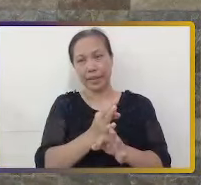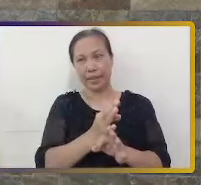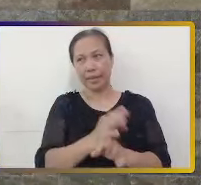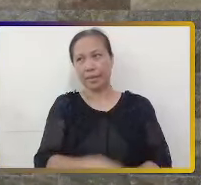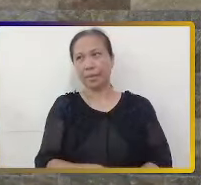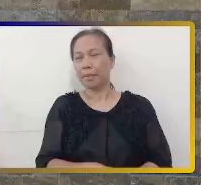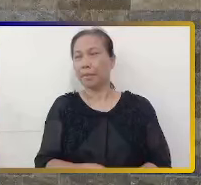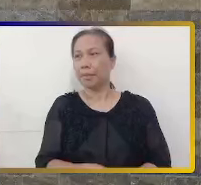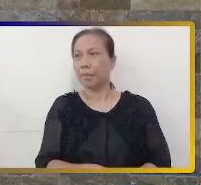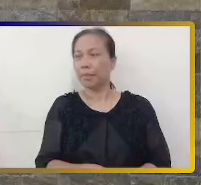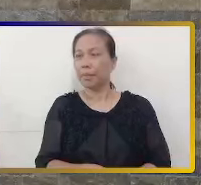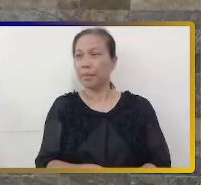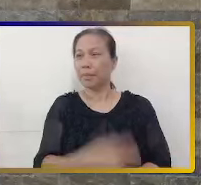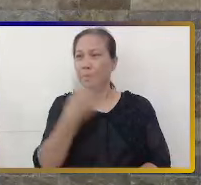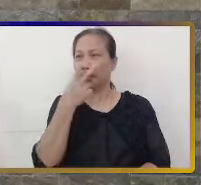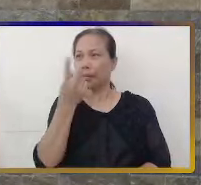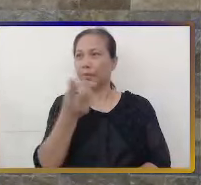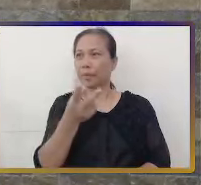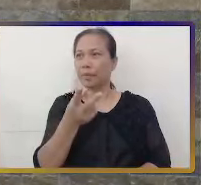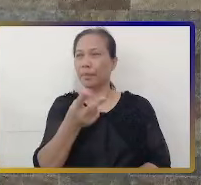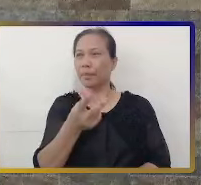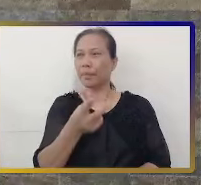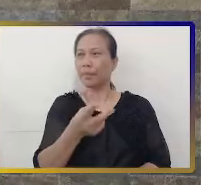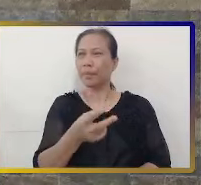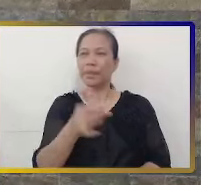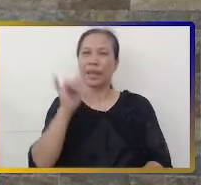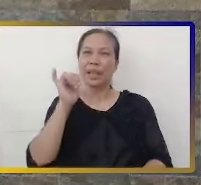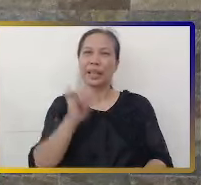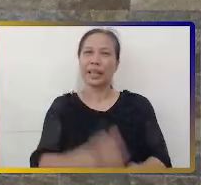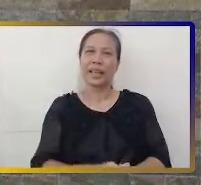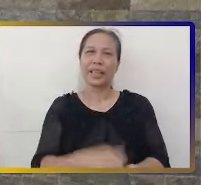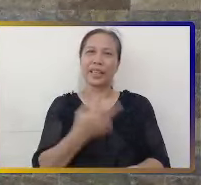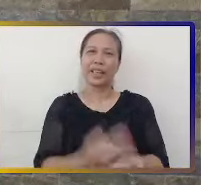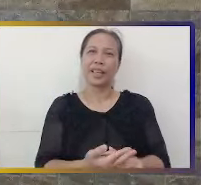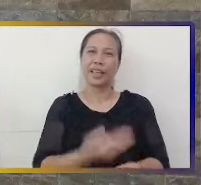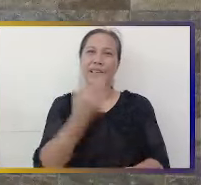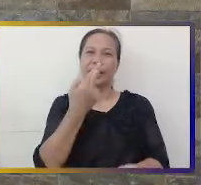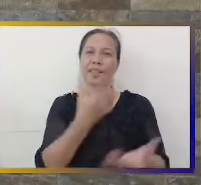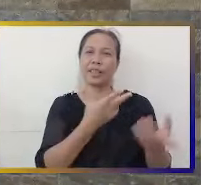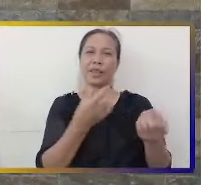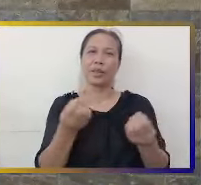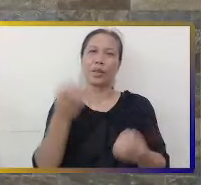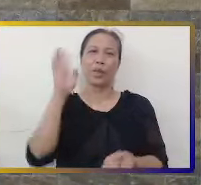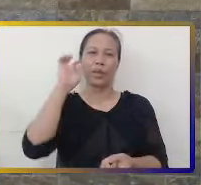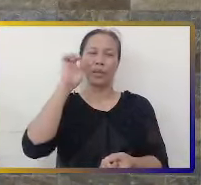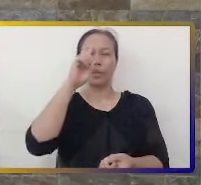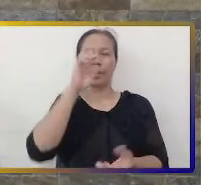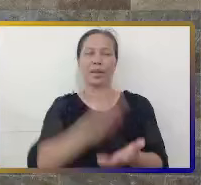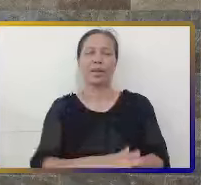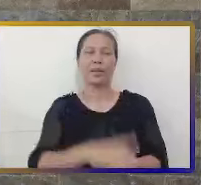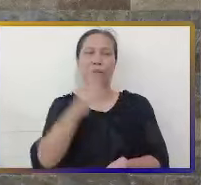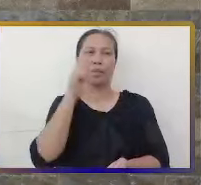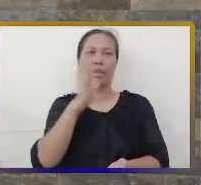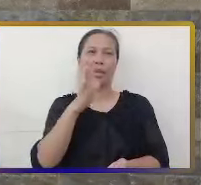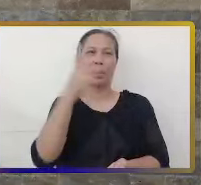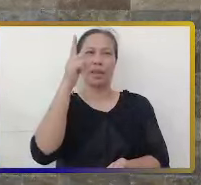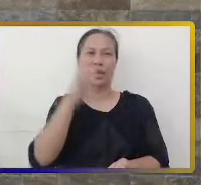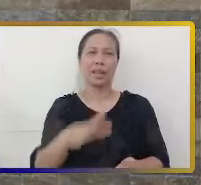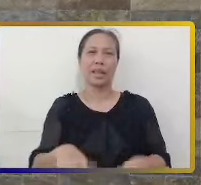Faith see style po ng mga mayayaman because I believe in God Naniniwala ako na